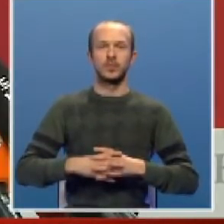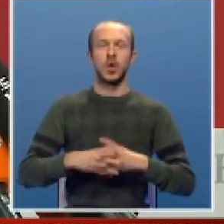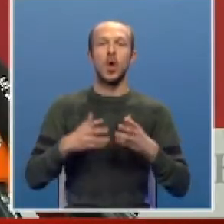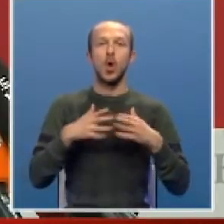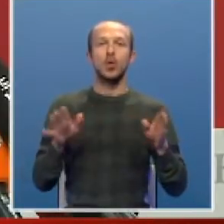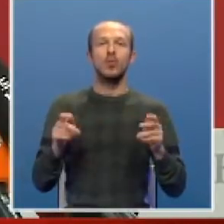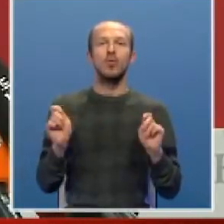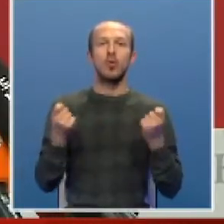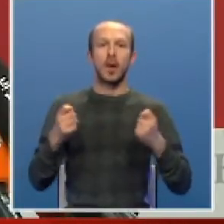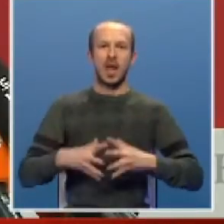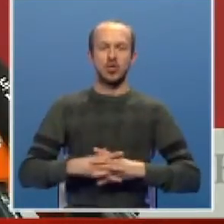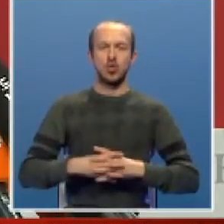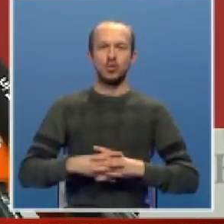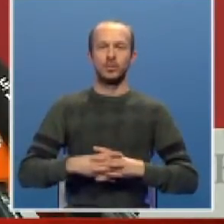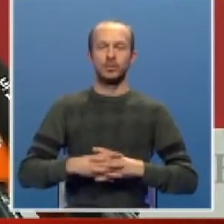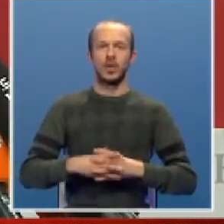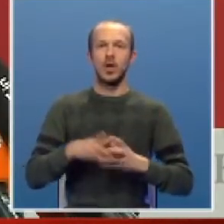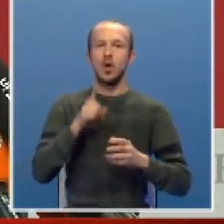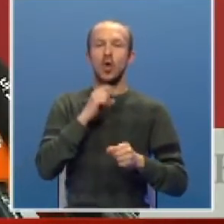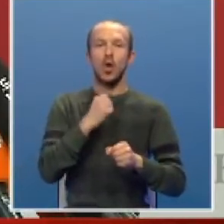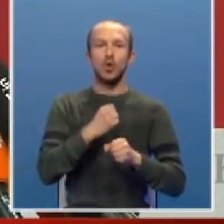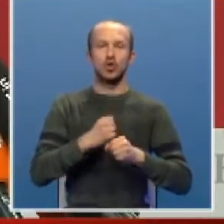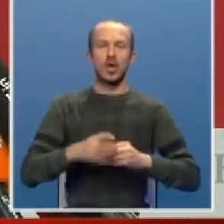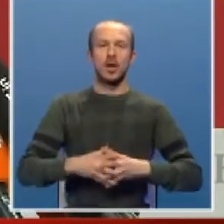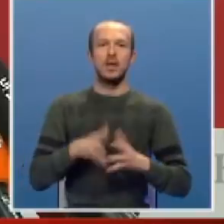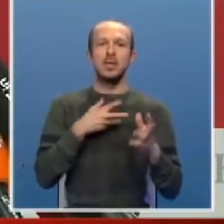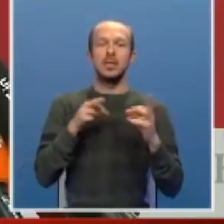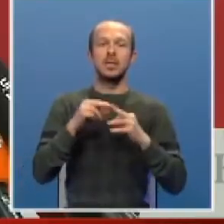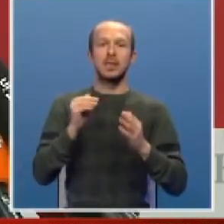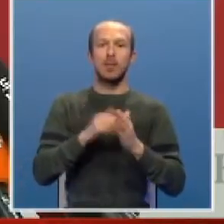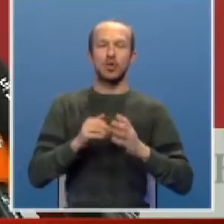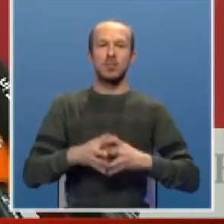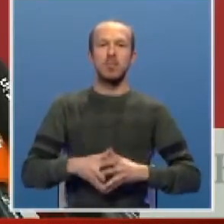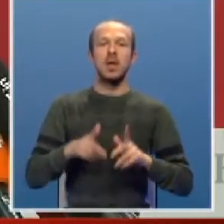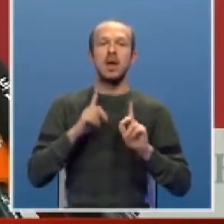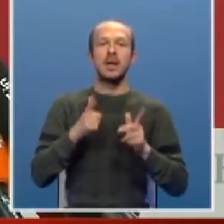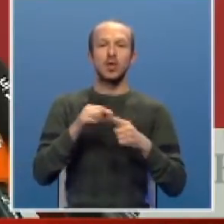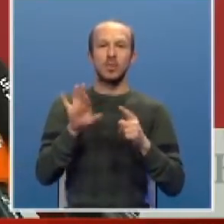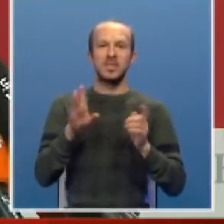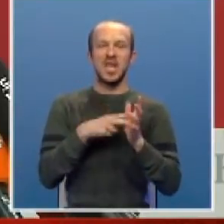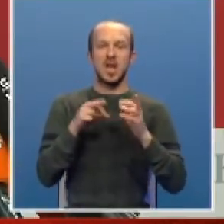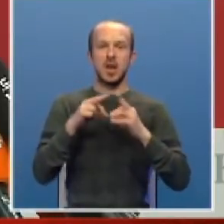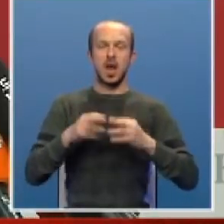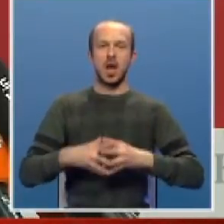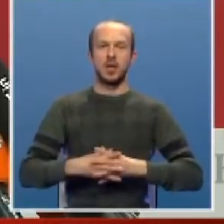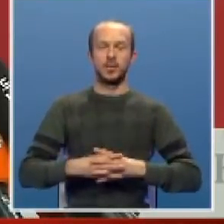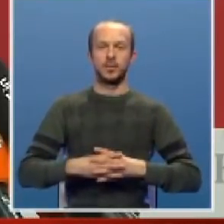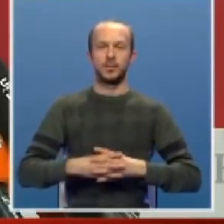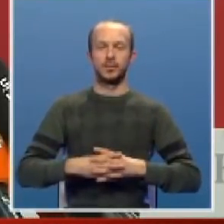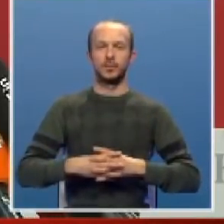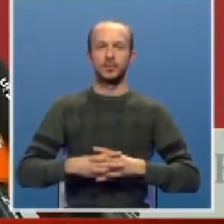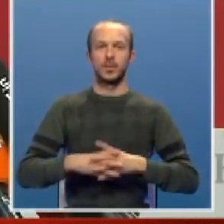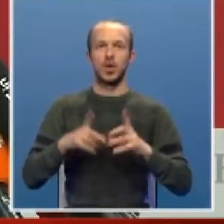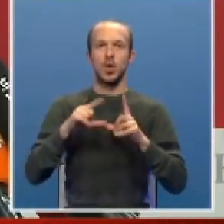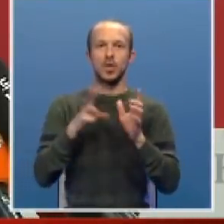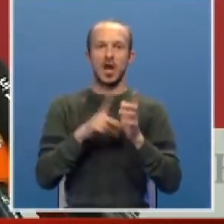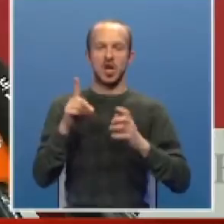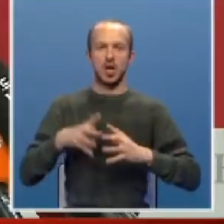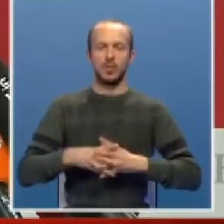ogromnu propagandu koja je učinjena za potrebe ratne opcije u